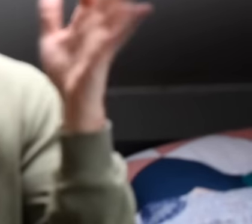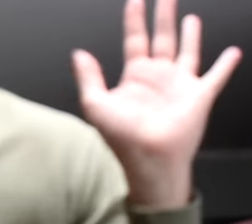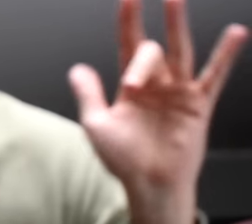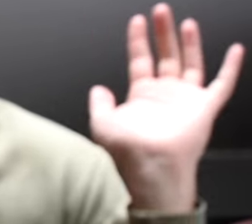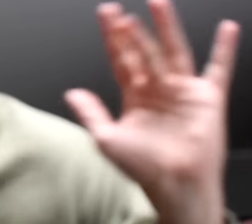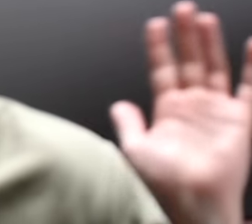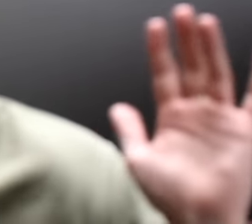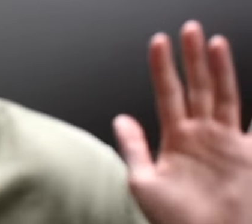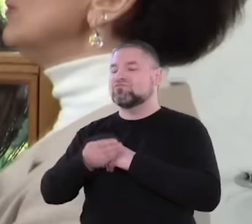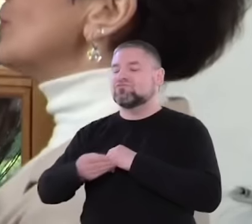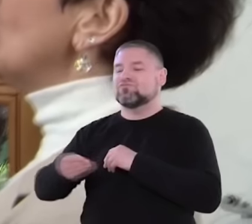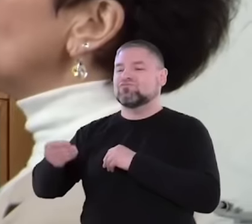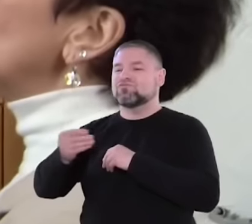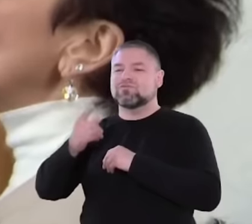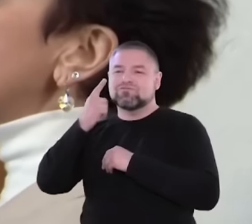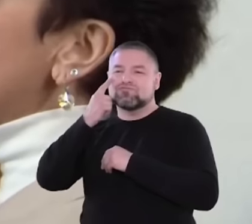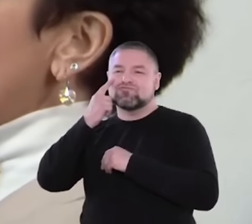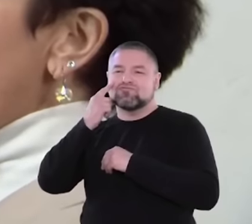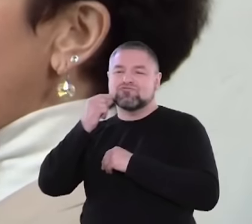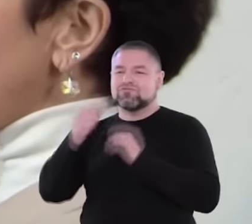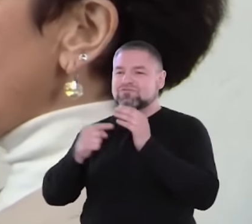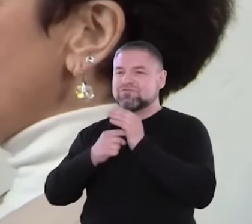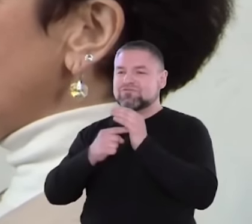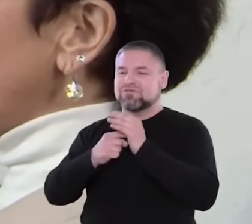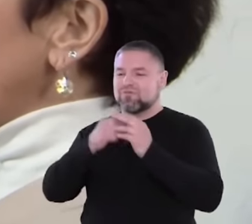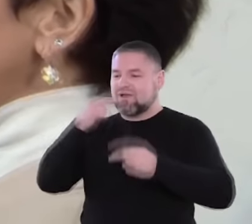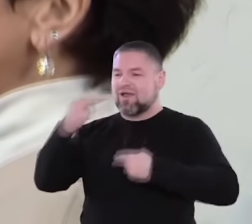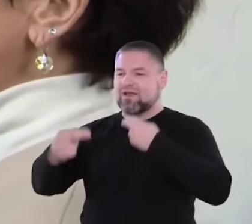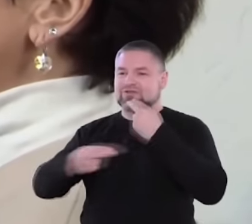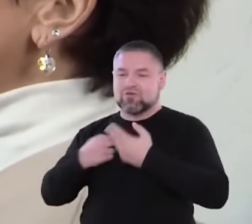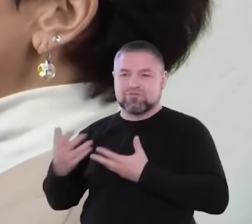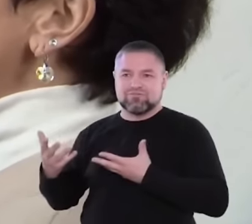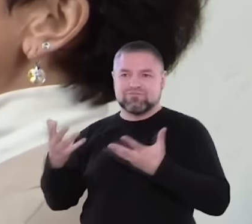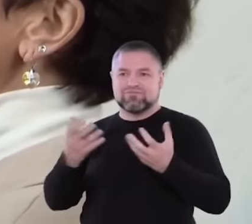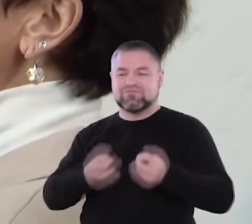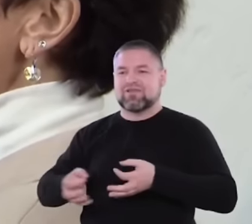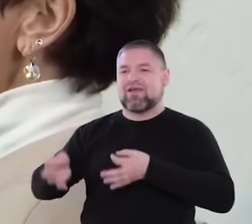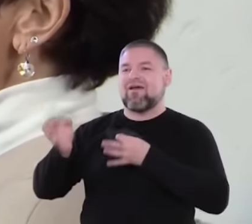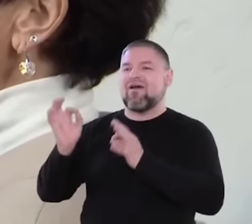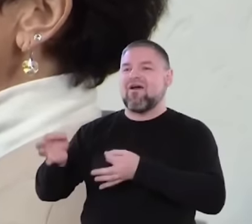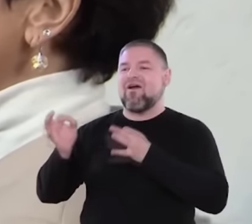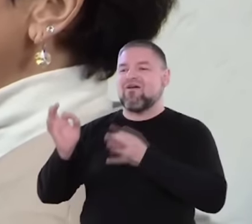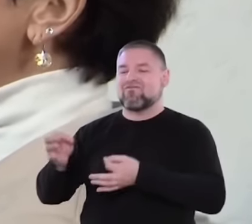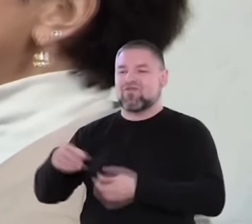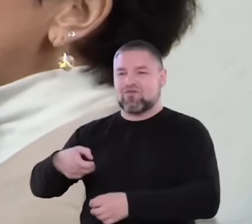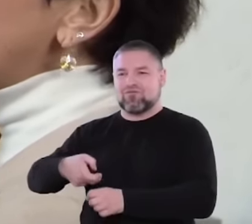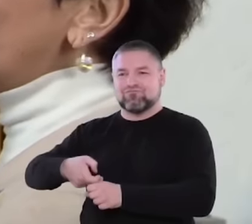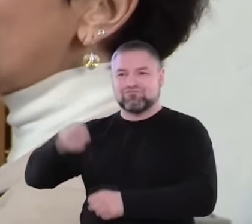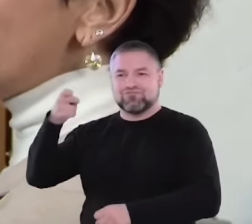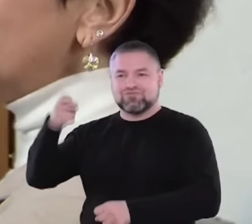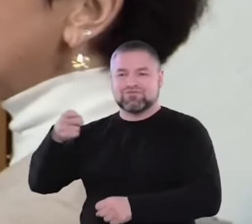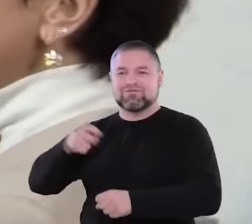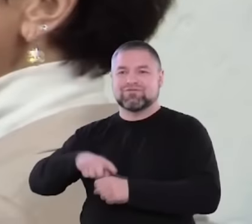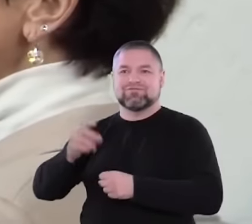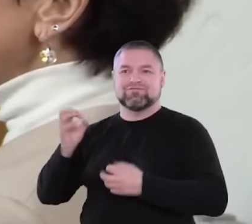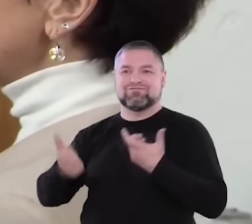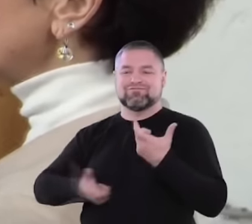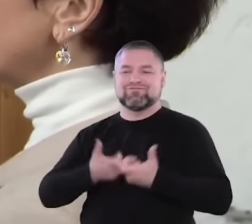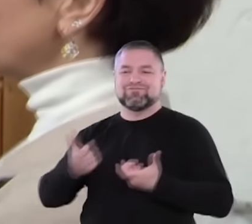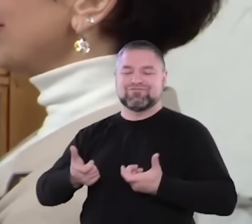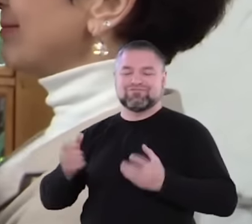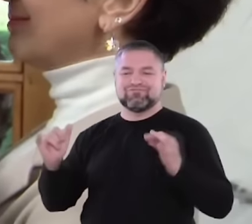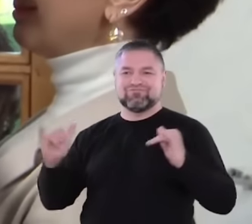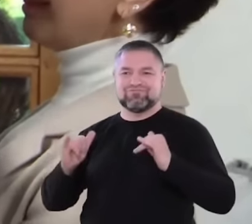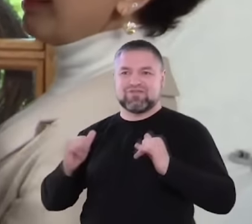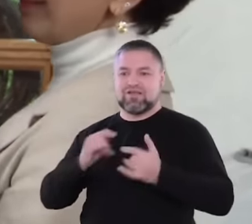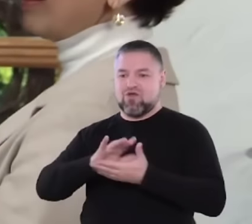kurkowym. Fiu, fiu, fiu. Z mojej ulubionej restauracji. Otworzymy dobre winko i uczcimy to, co? Dobra,